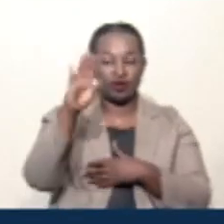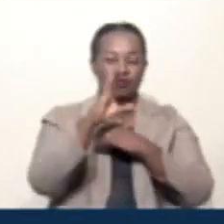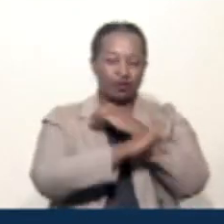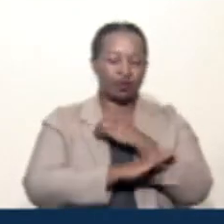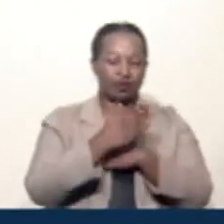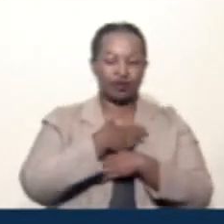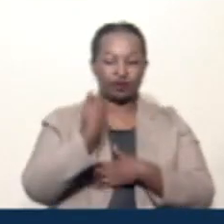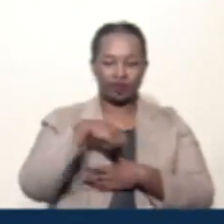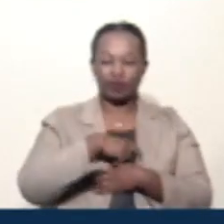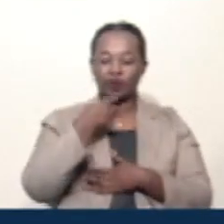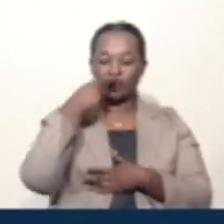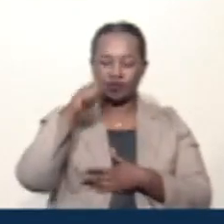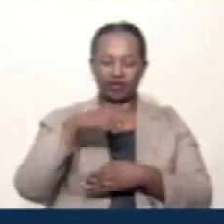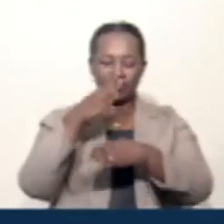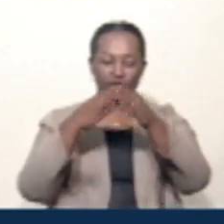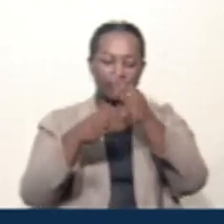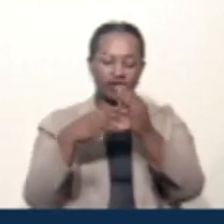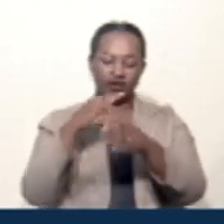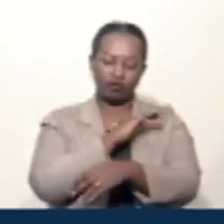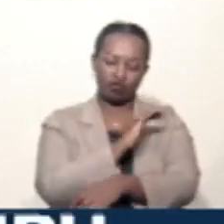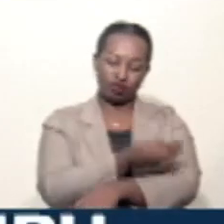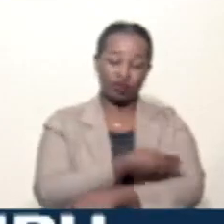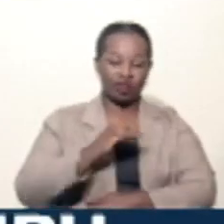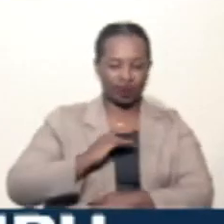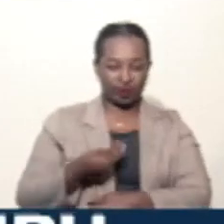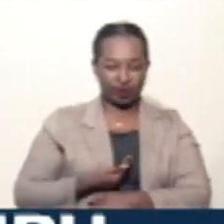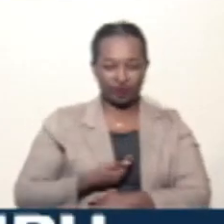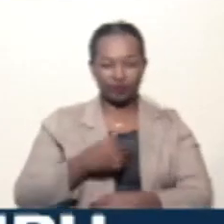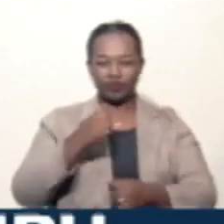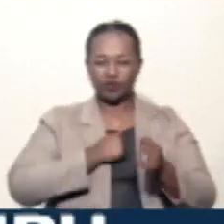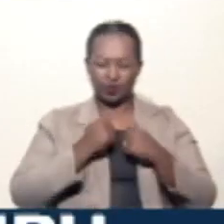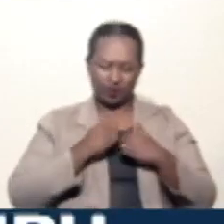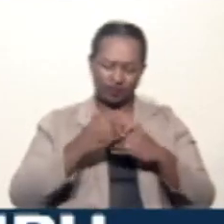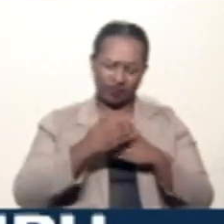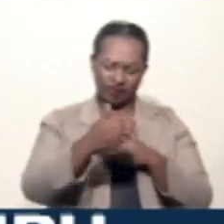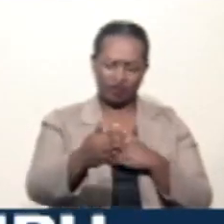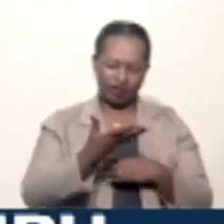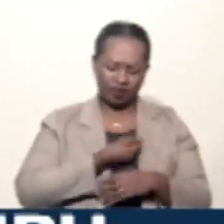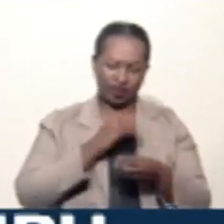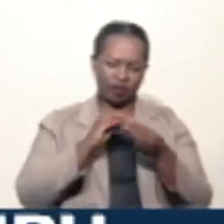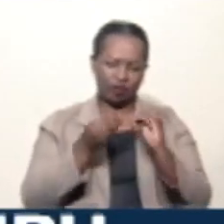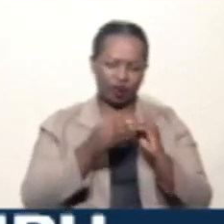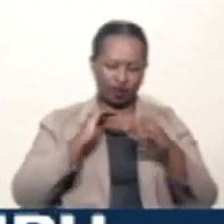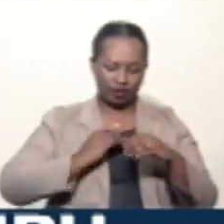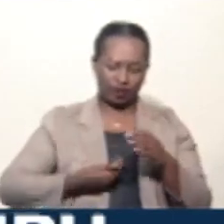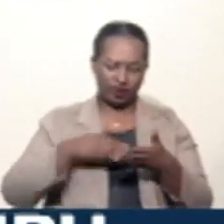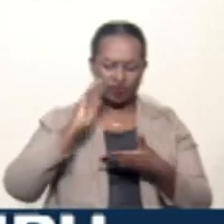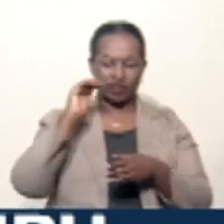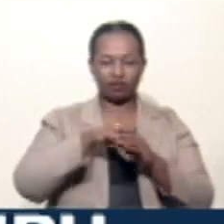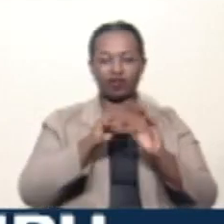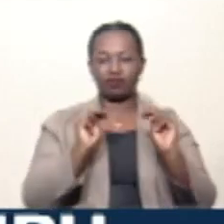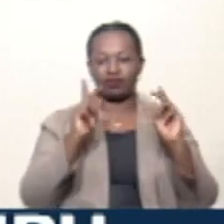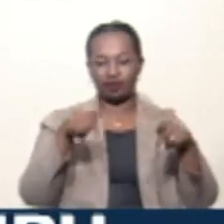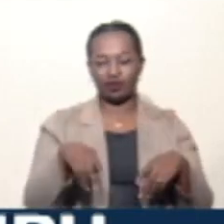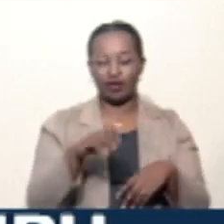byacu tugomba gutangira kubakira abagore ubushobozi. U Rwanda ruri imbere mu kugira umubare w'abagore benshi mu nteko. Mexique